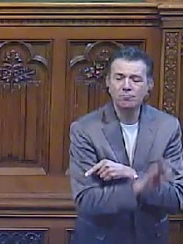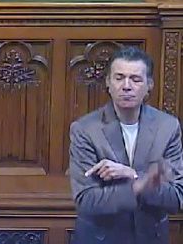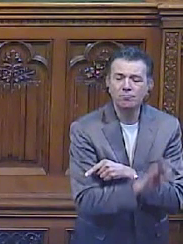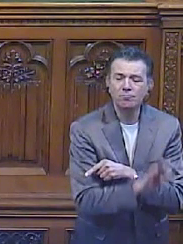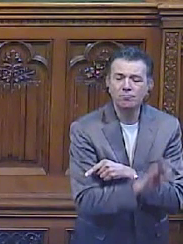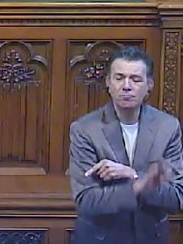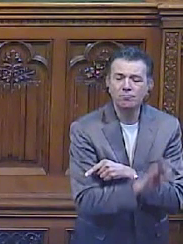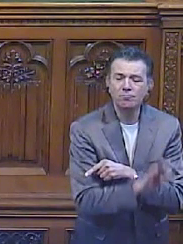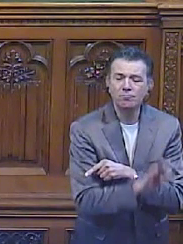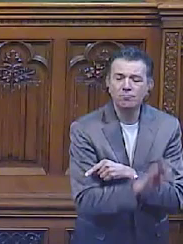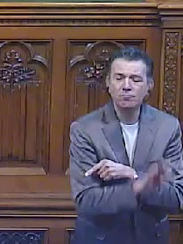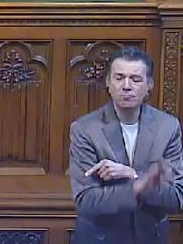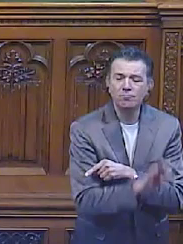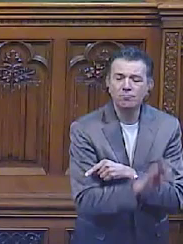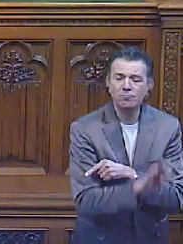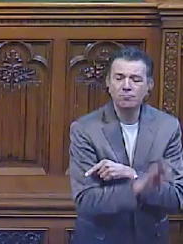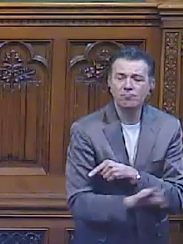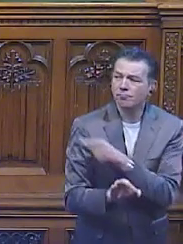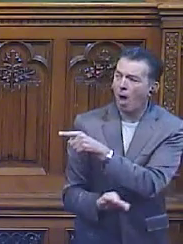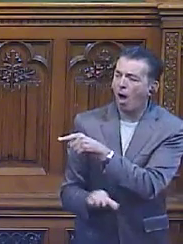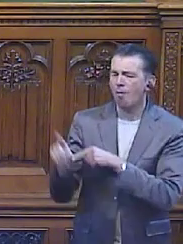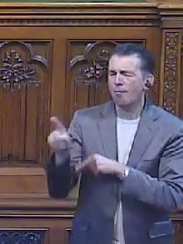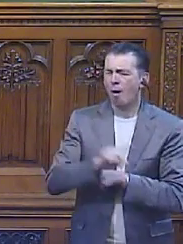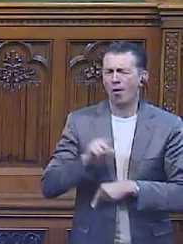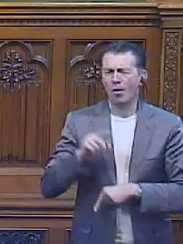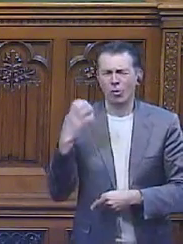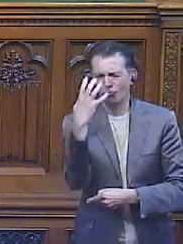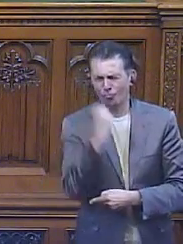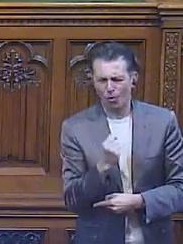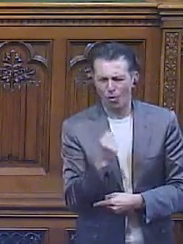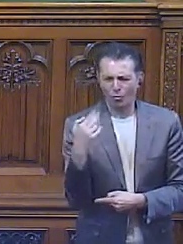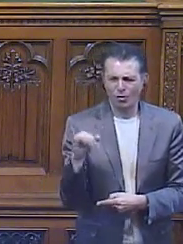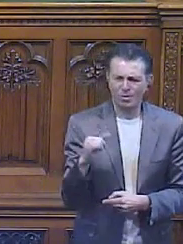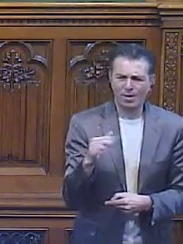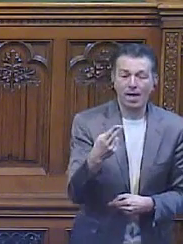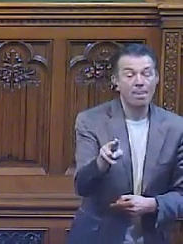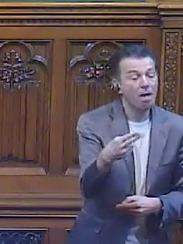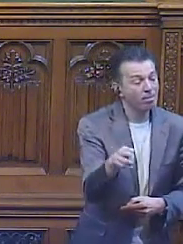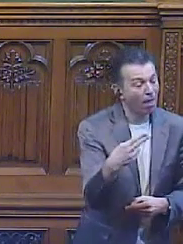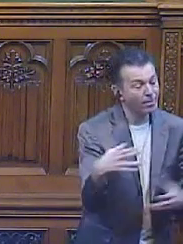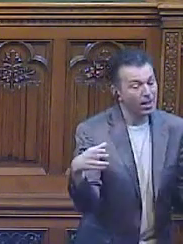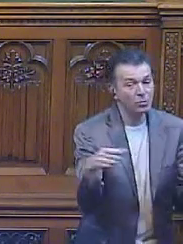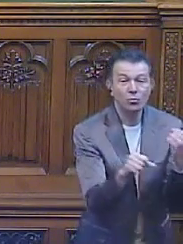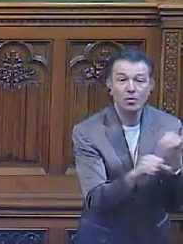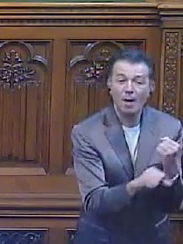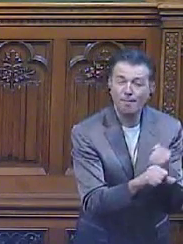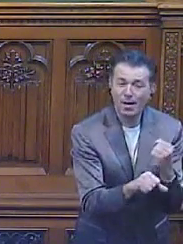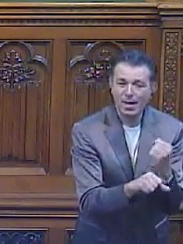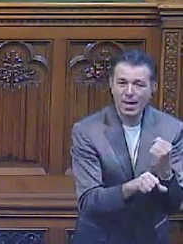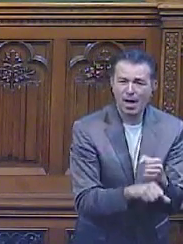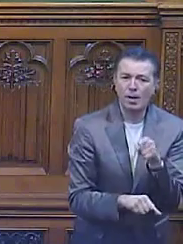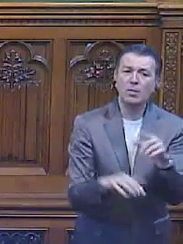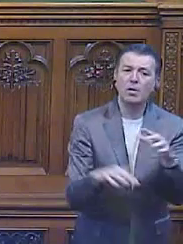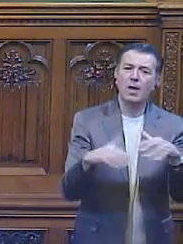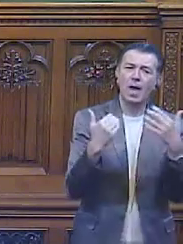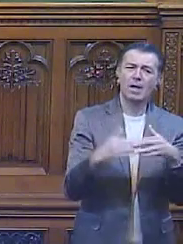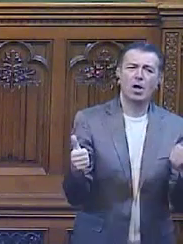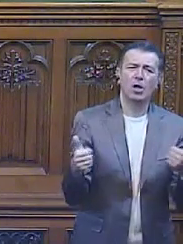Die Polizisten sind die Bösen jetzt. Ja. Und Sie erzählen uns ja dann, wie gesagt, immer, das sind so